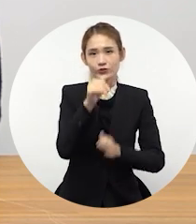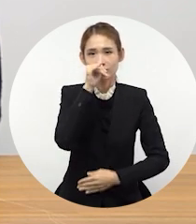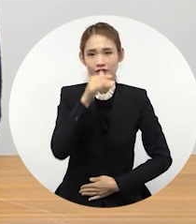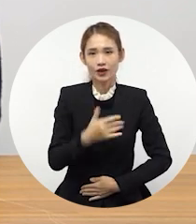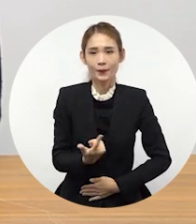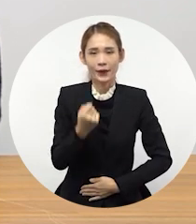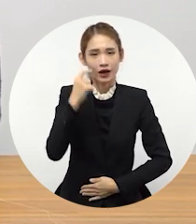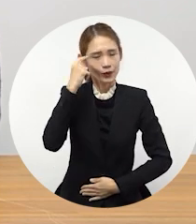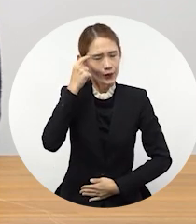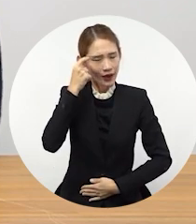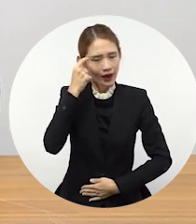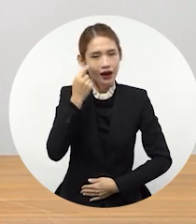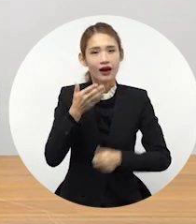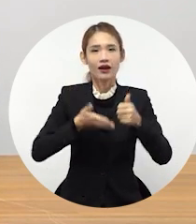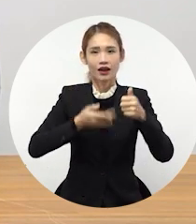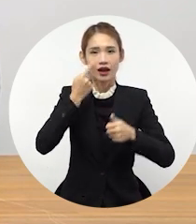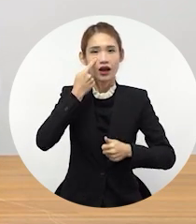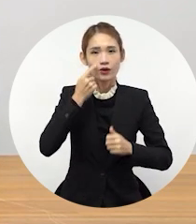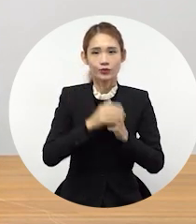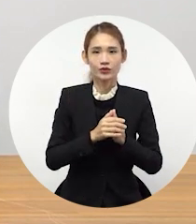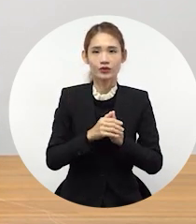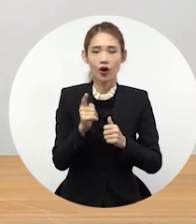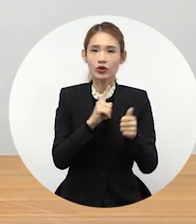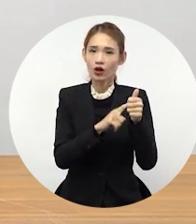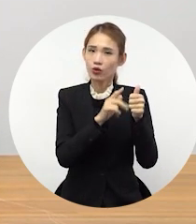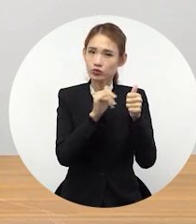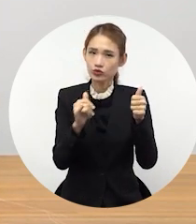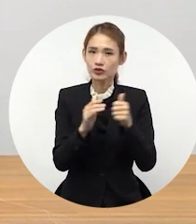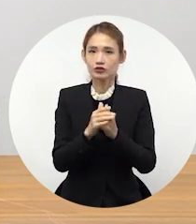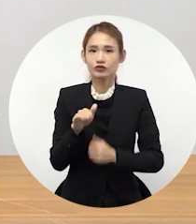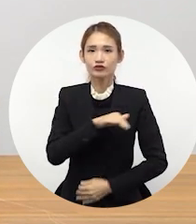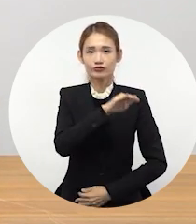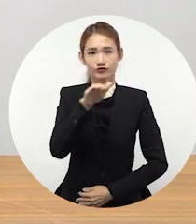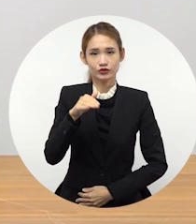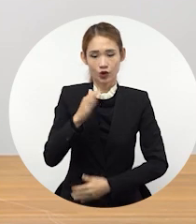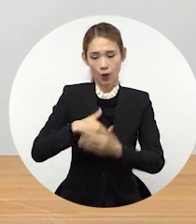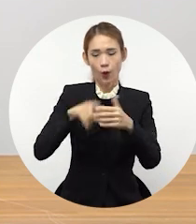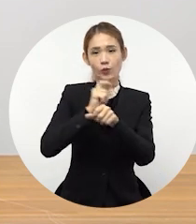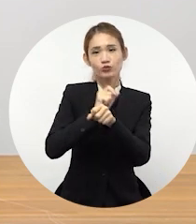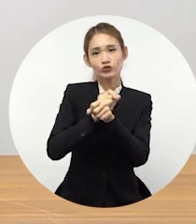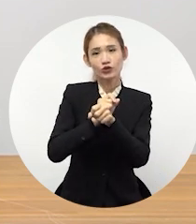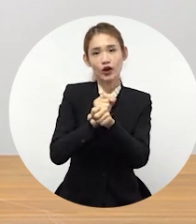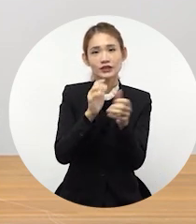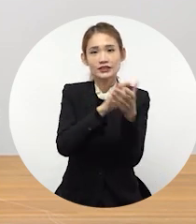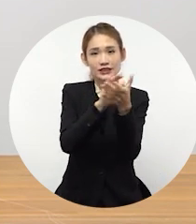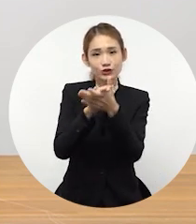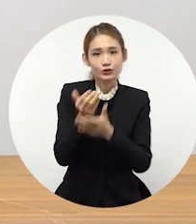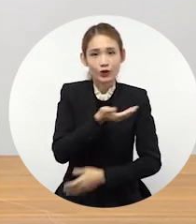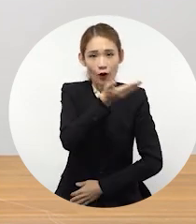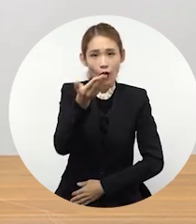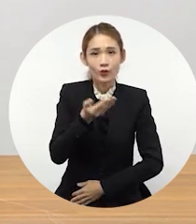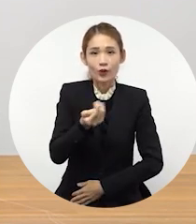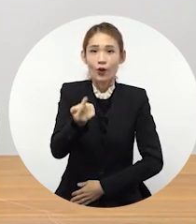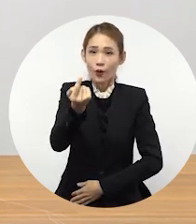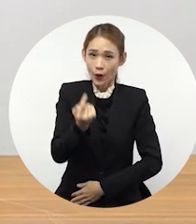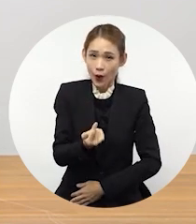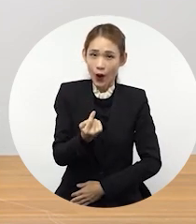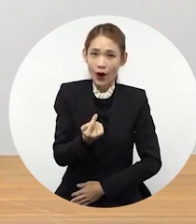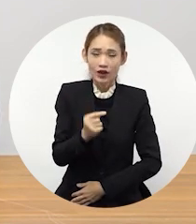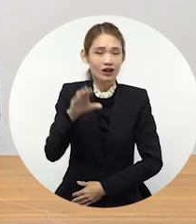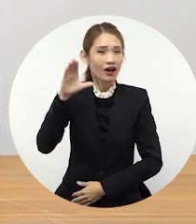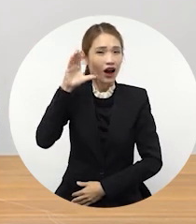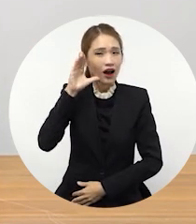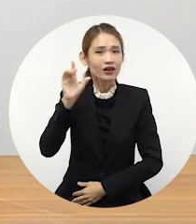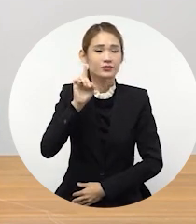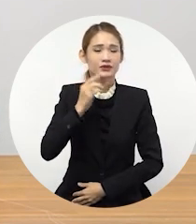느끼는 표현이잖아요. 이거는 그냥 직역해서 생각하면 될 것 같아요. 어떤 분들께 우리 공무원 친구들이 오셨어요.